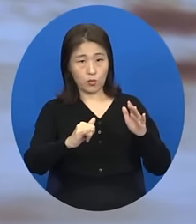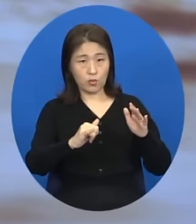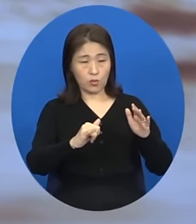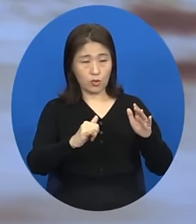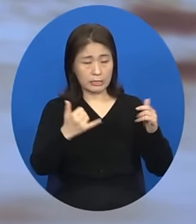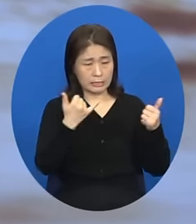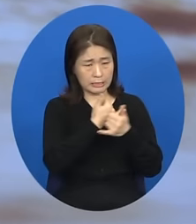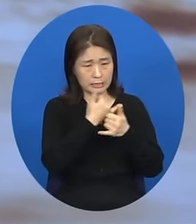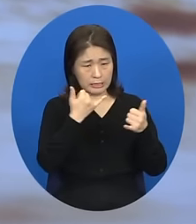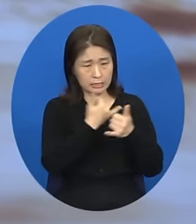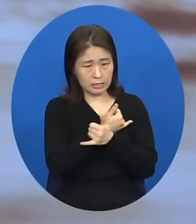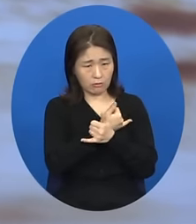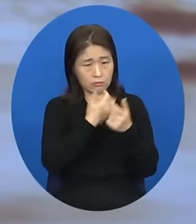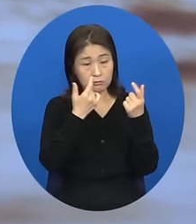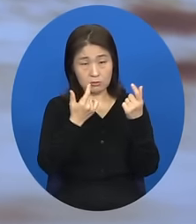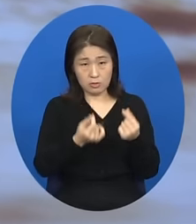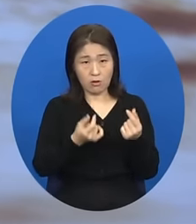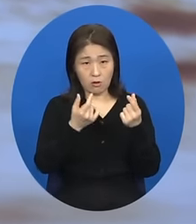친척처럼